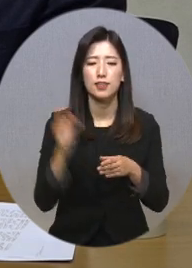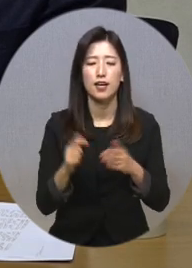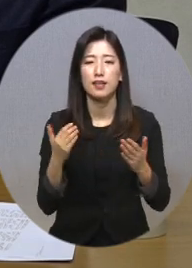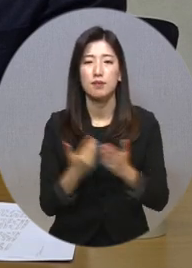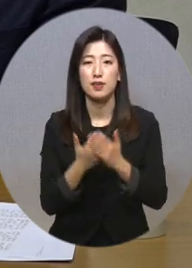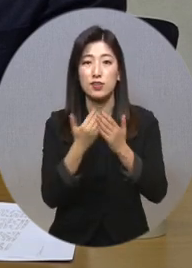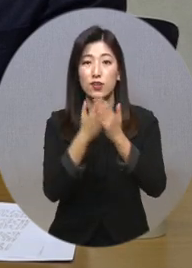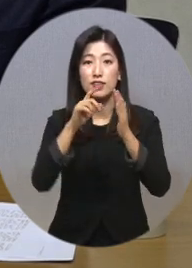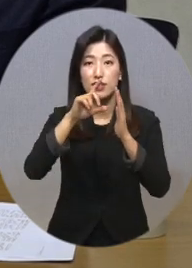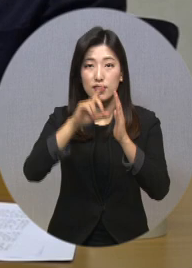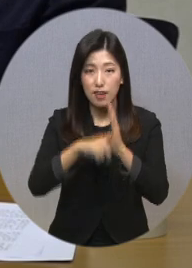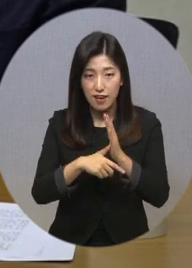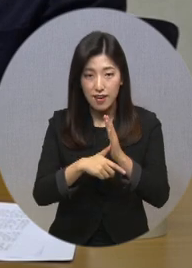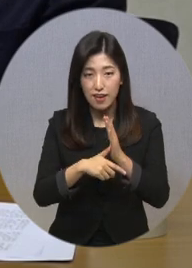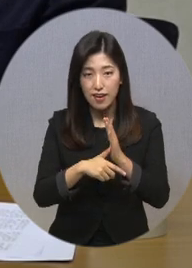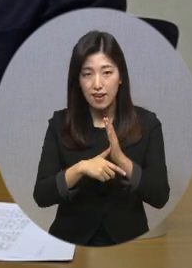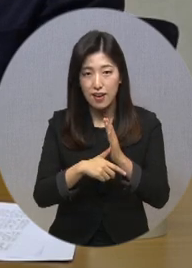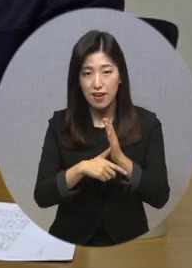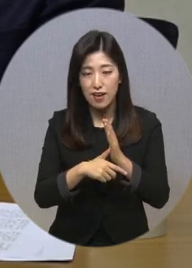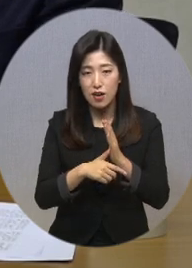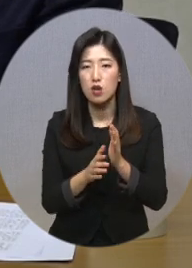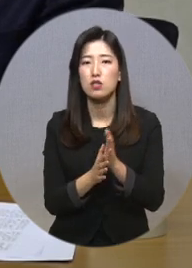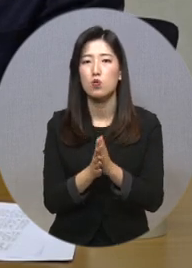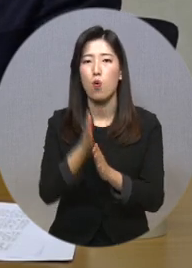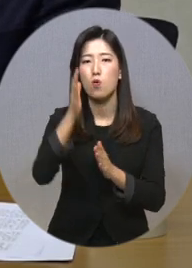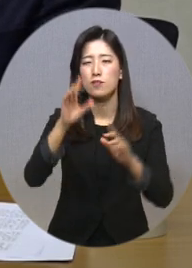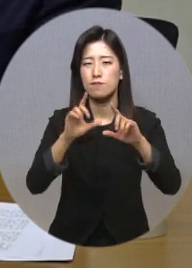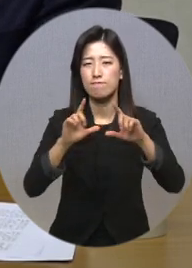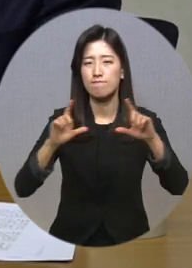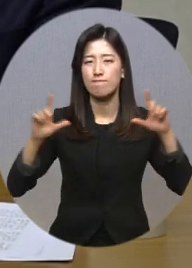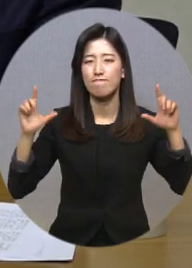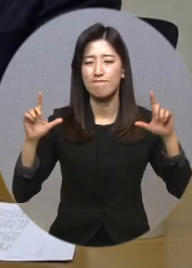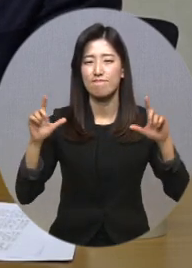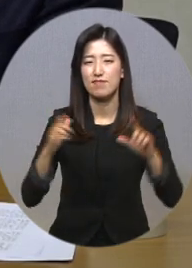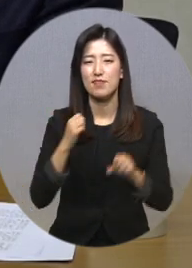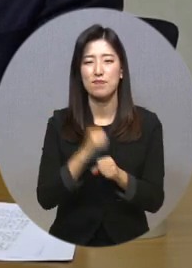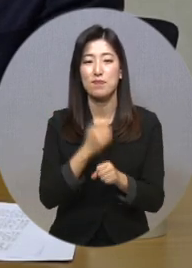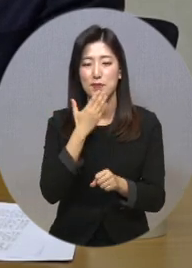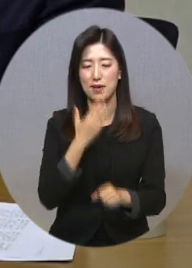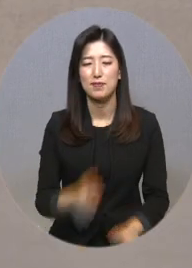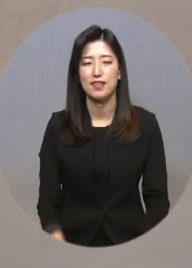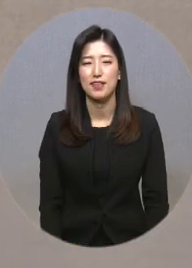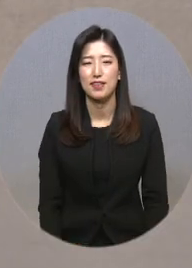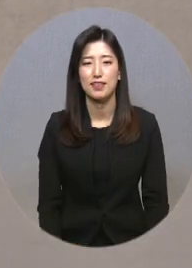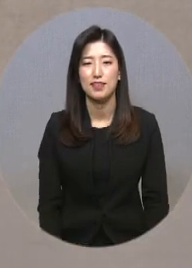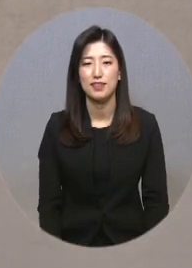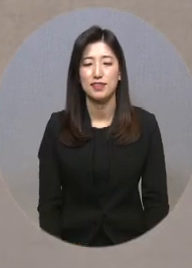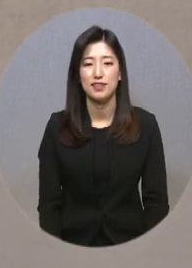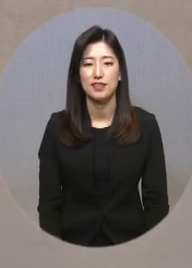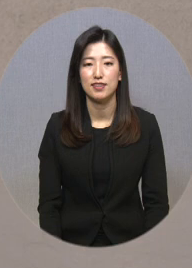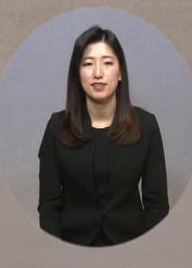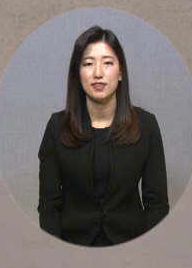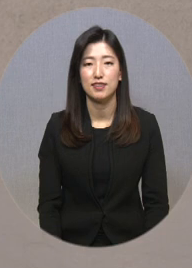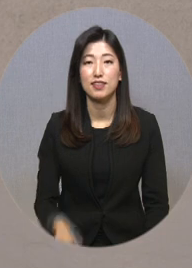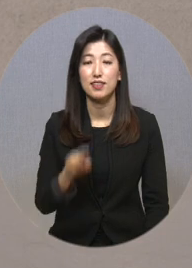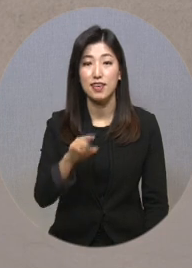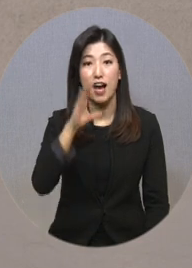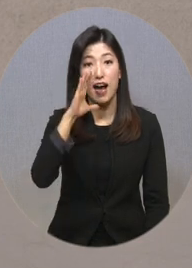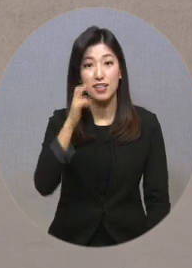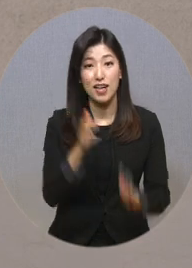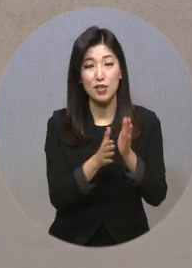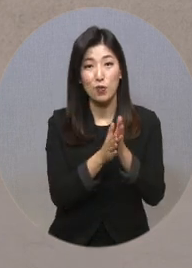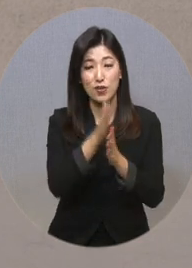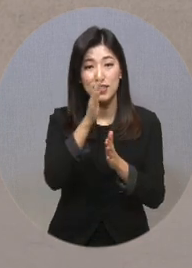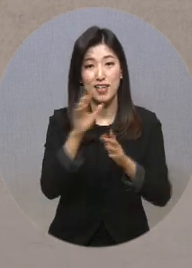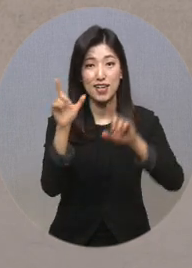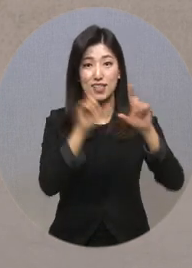강화시키면은 질주가 가속도가 붙을 것이라 저는 판단하고 있습니다. 그러한 도시에 산다는